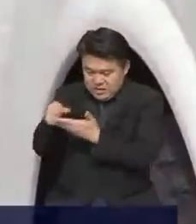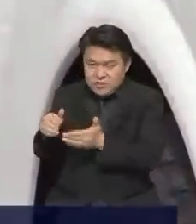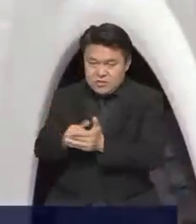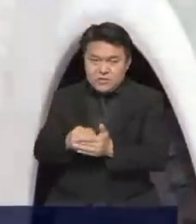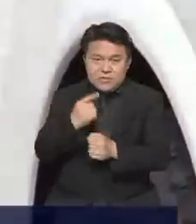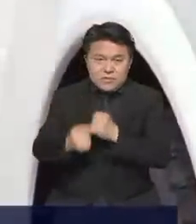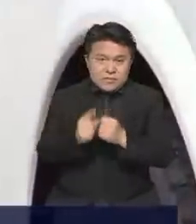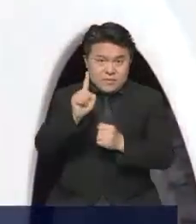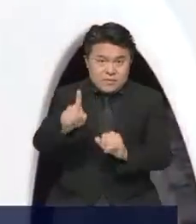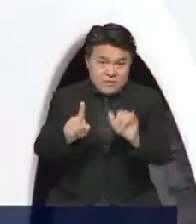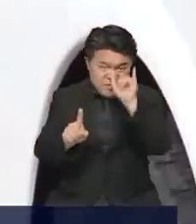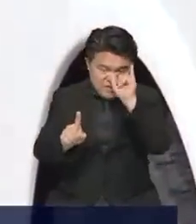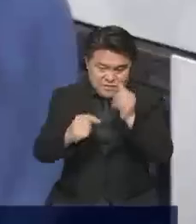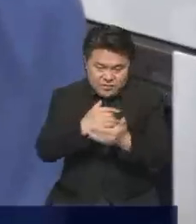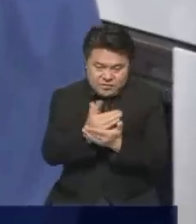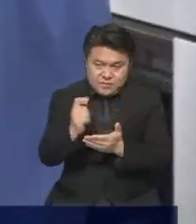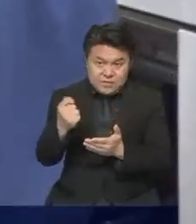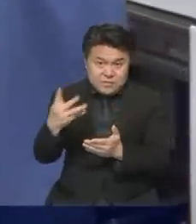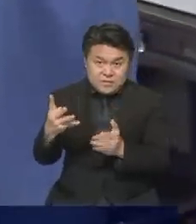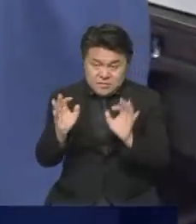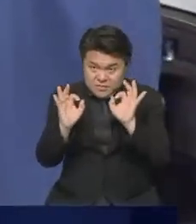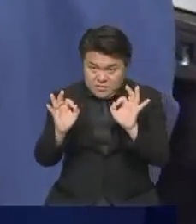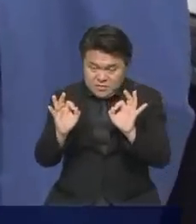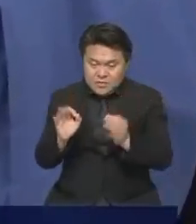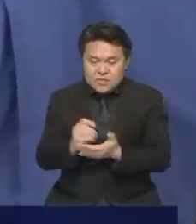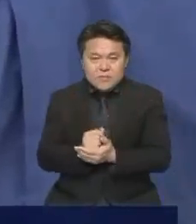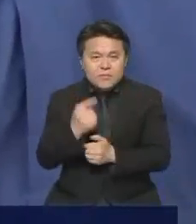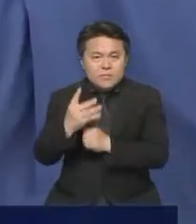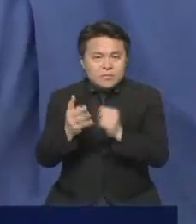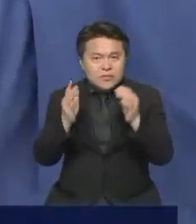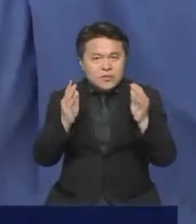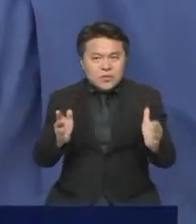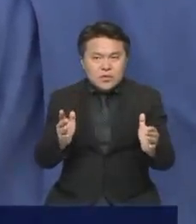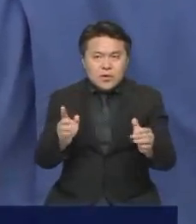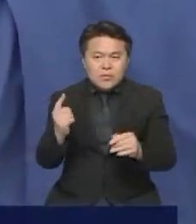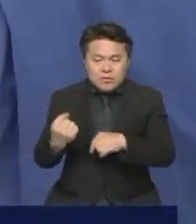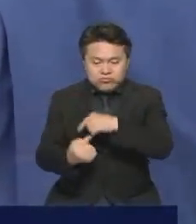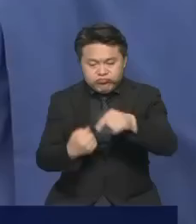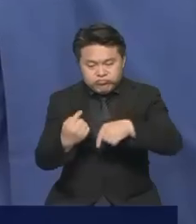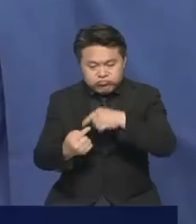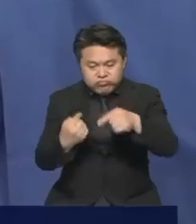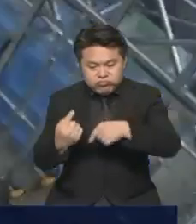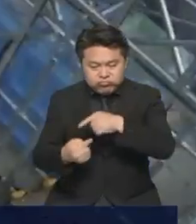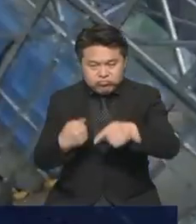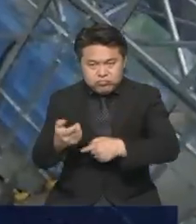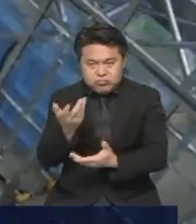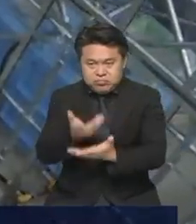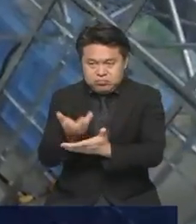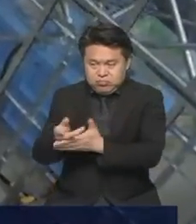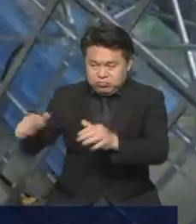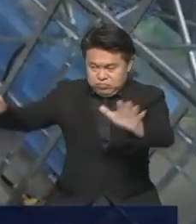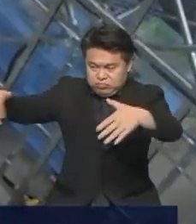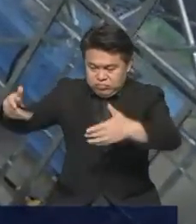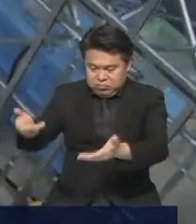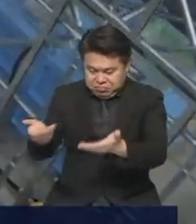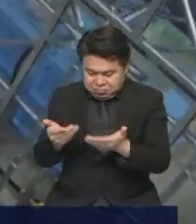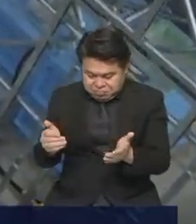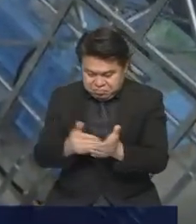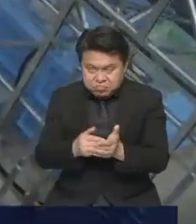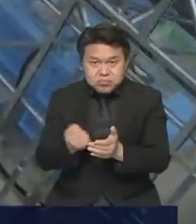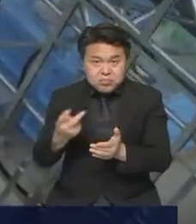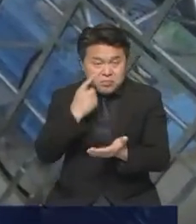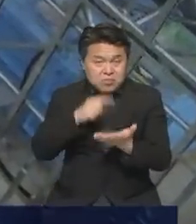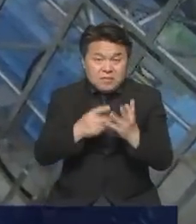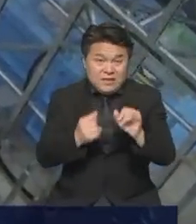예순 내게 핵존과 관련해 지난 4년 동안 운전된 설비의 데이터를 받았고 그중 검출